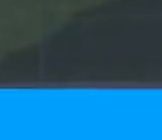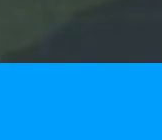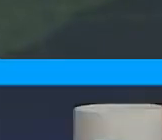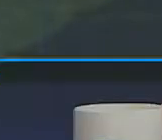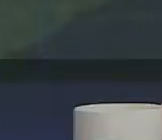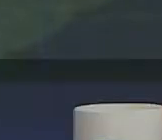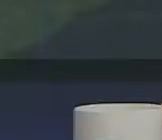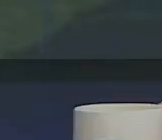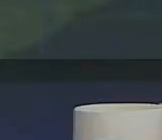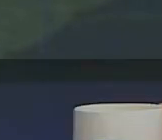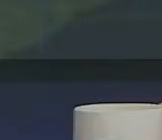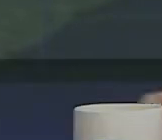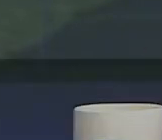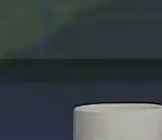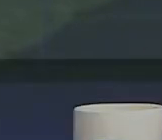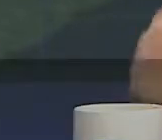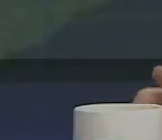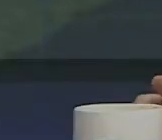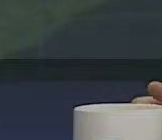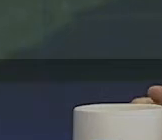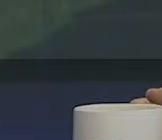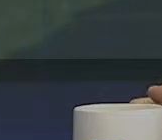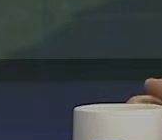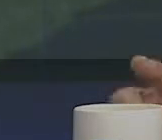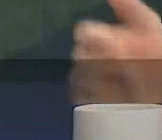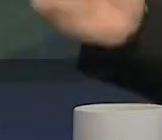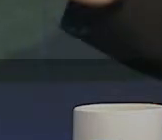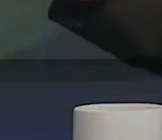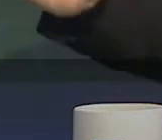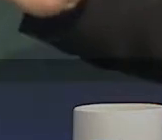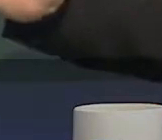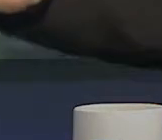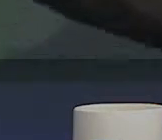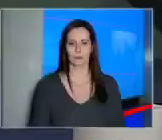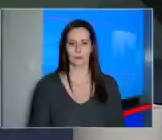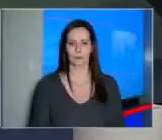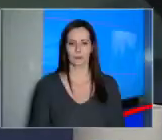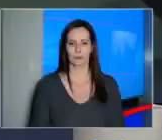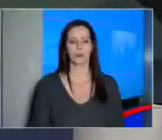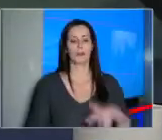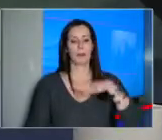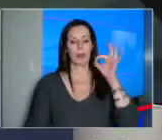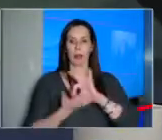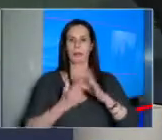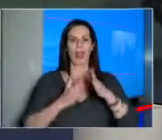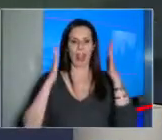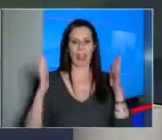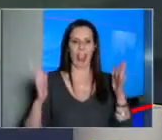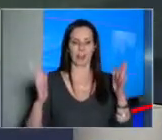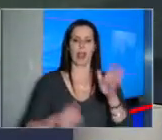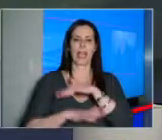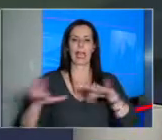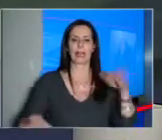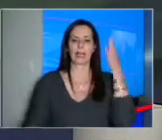אני מדי פעם קורא אותו, עיתון הכי גדול בעולם, אבל מי סופר, ואני מגלה כתבת ענק על